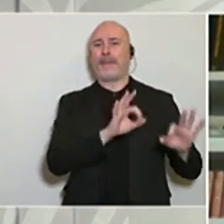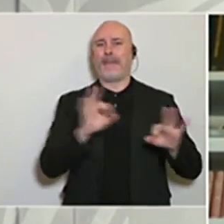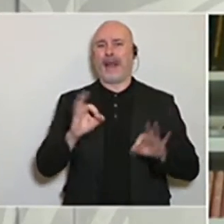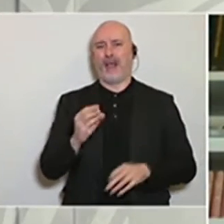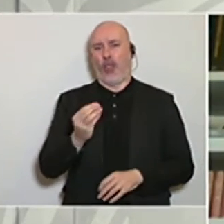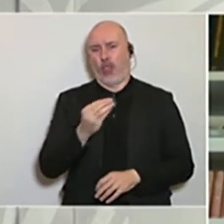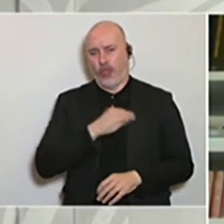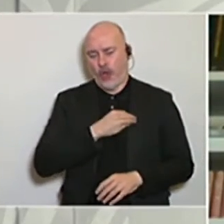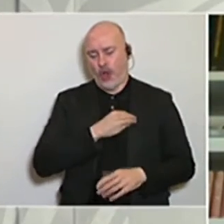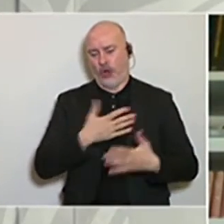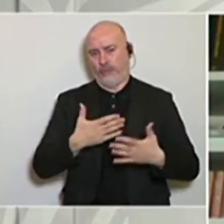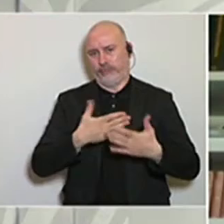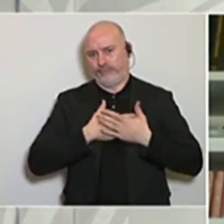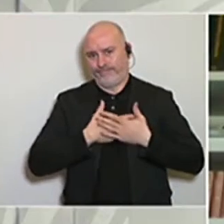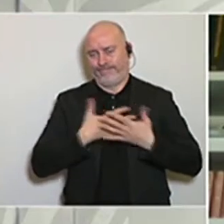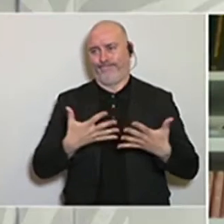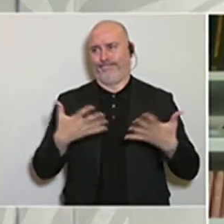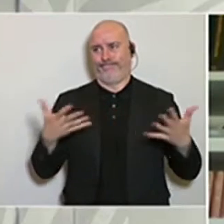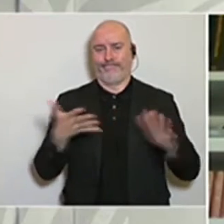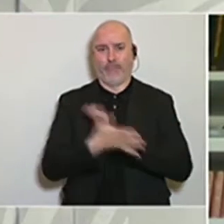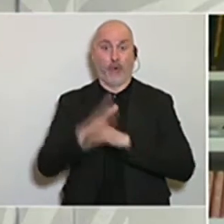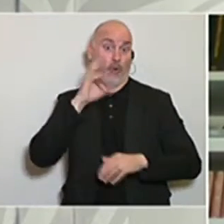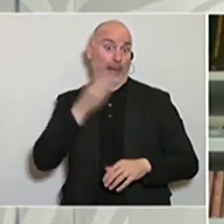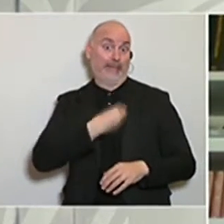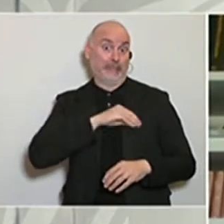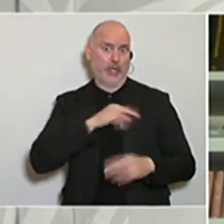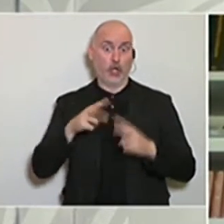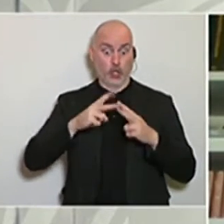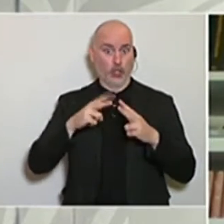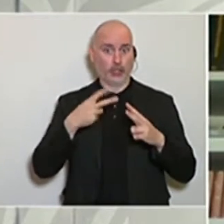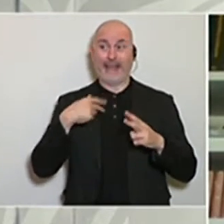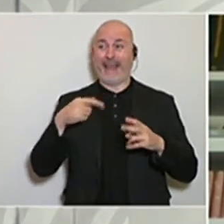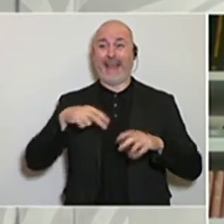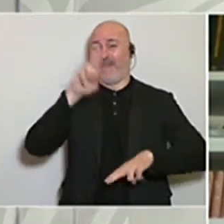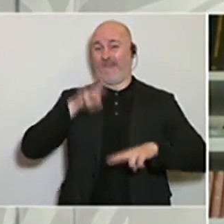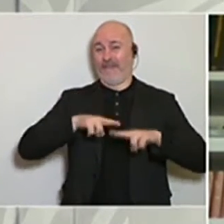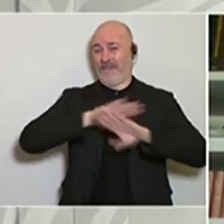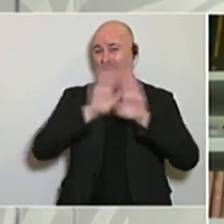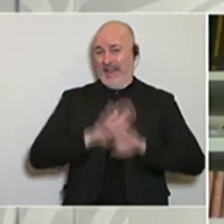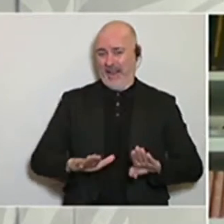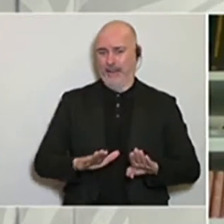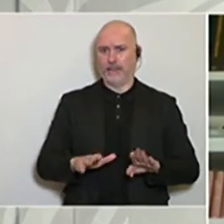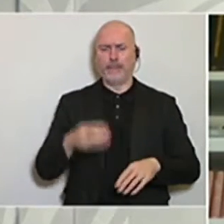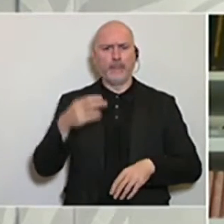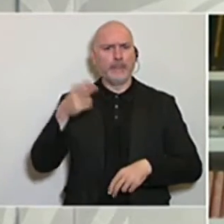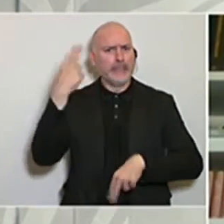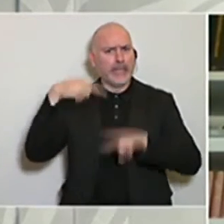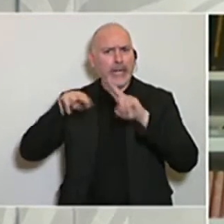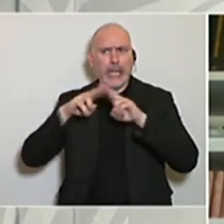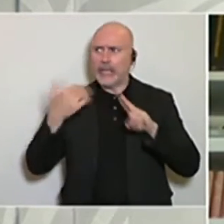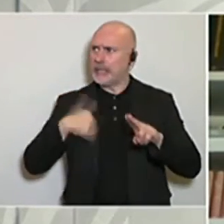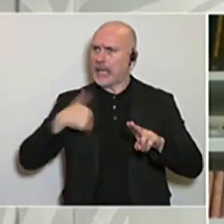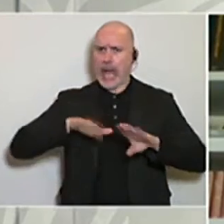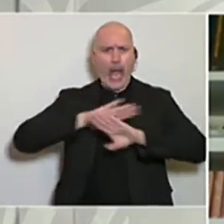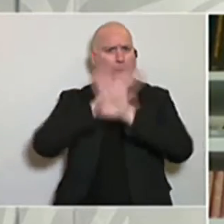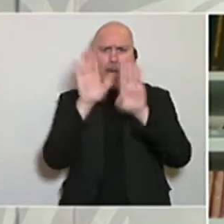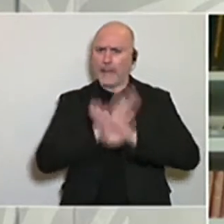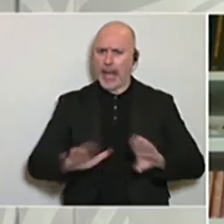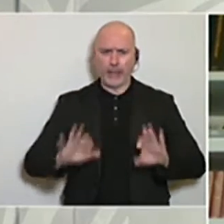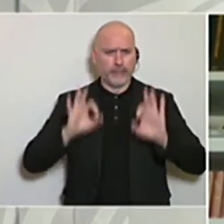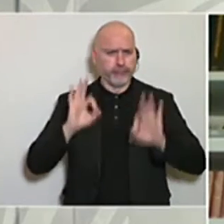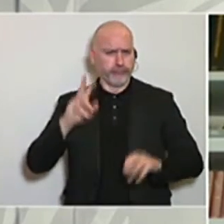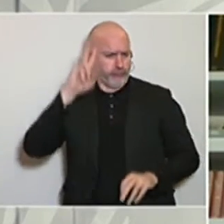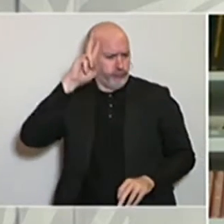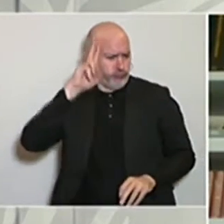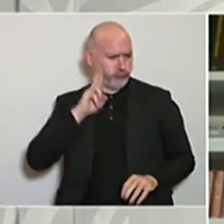que és el que està fent aquests dies el govern espanyol, jo li pregunto, per la Generalitat de Catalunya s'ha acabat tot ja? Ja està pràcticament